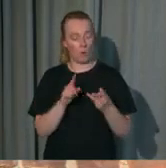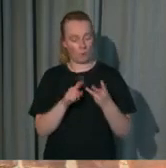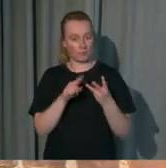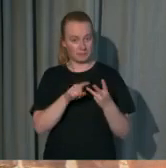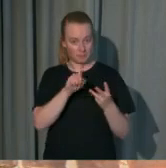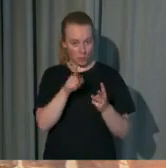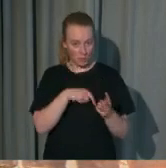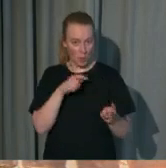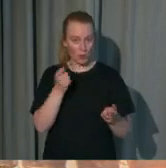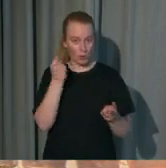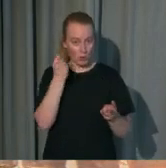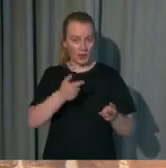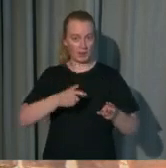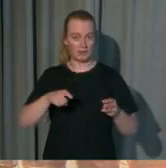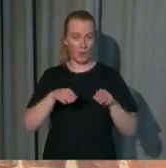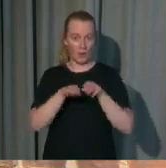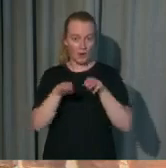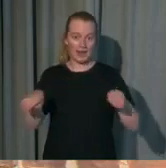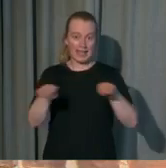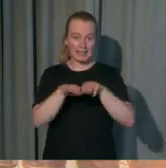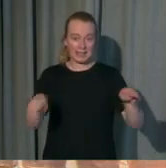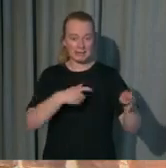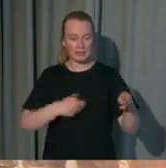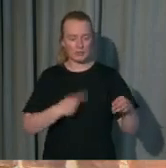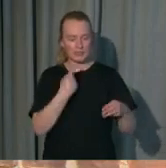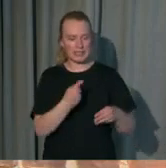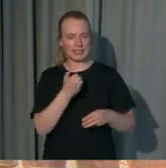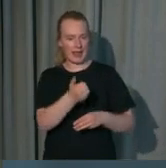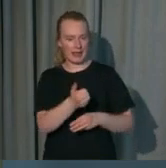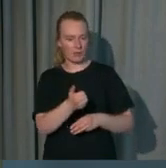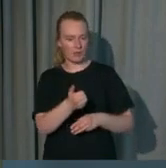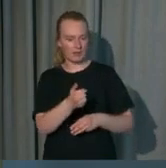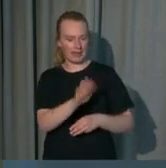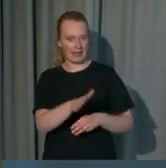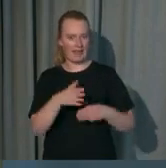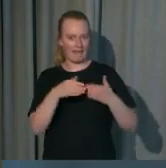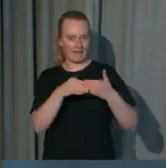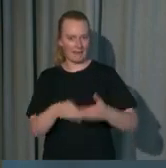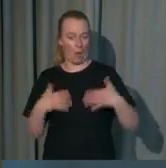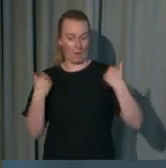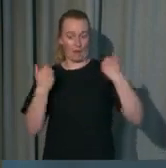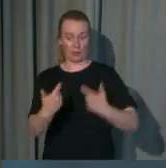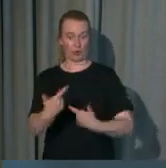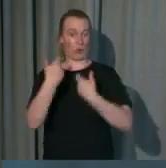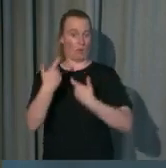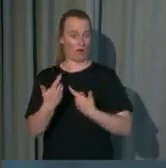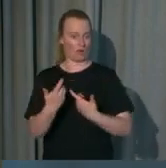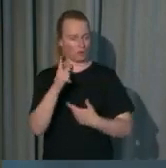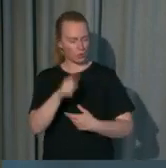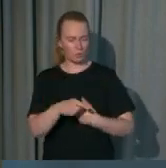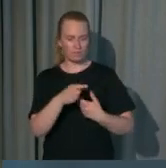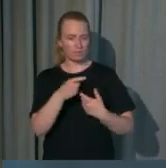at du selv har hatt venner som har blitt skutt på. Kan du utdype litt hvordan du personlig berørt av dette?